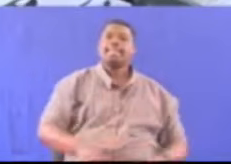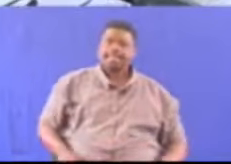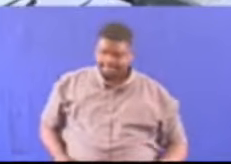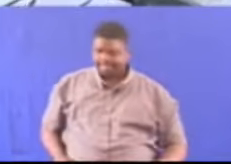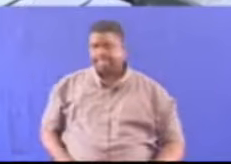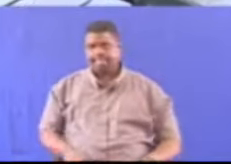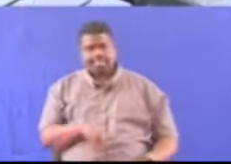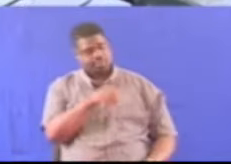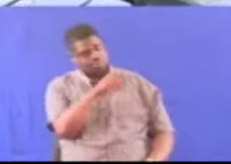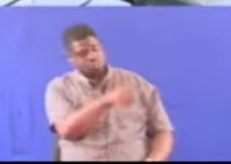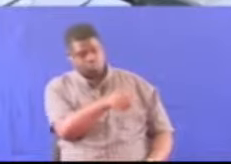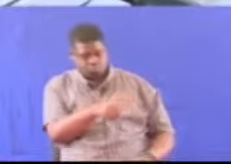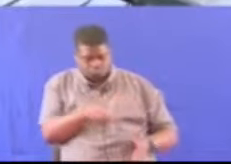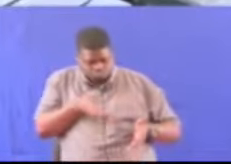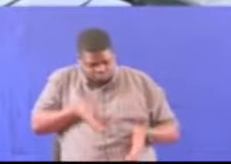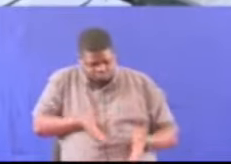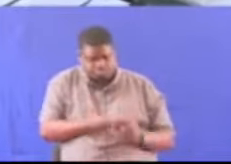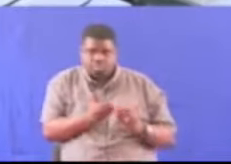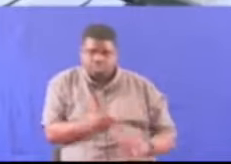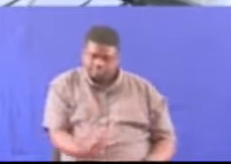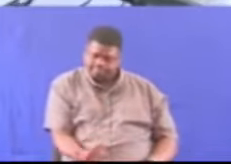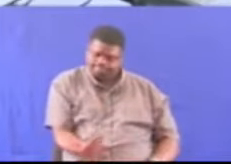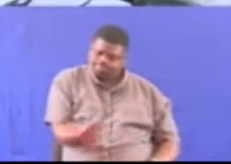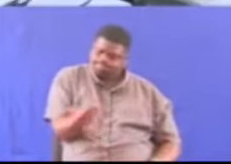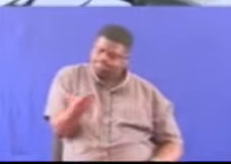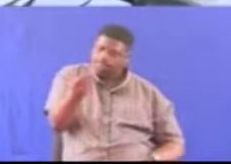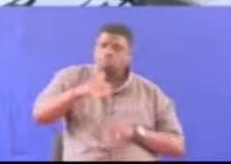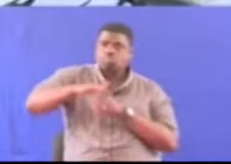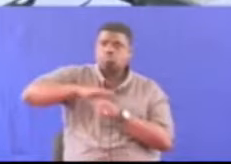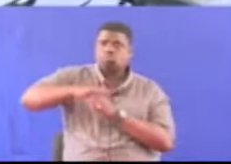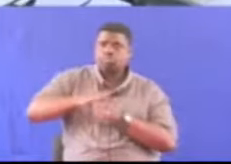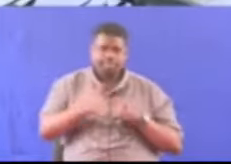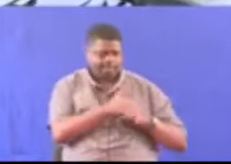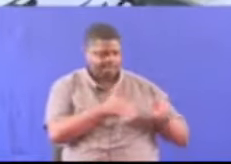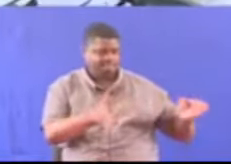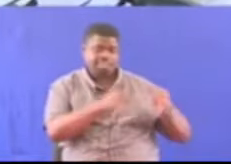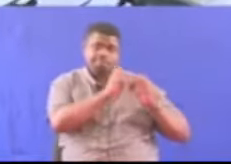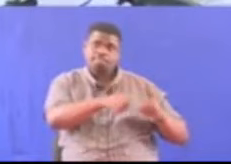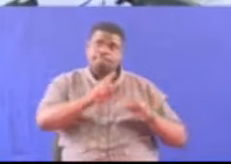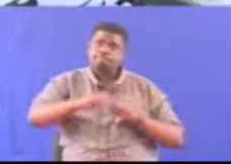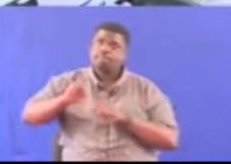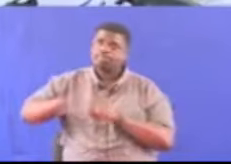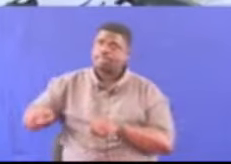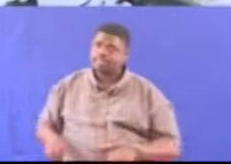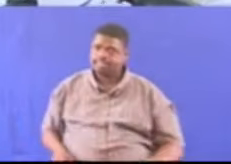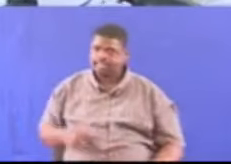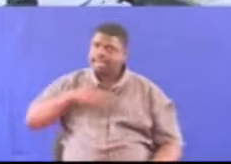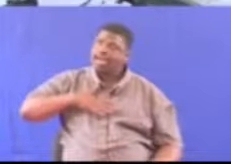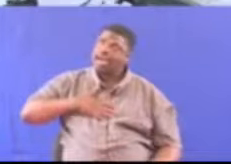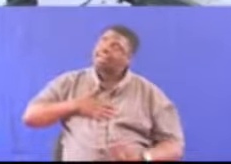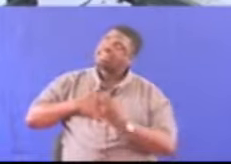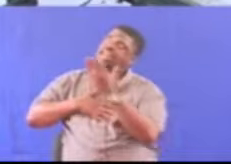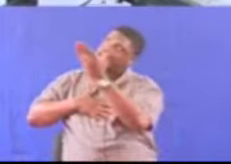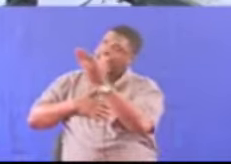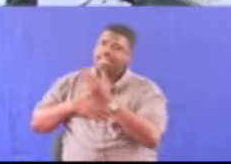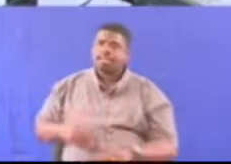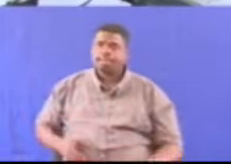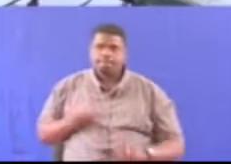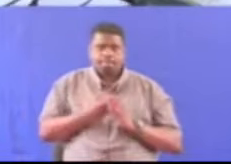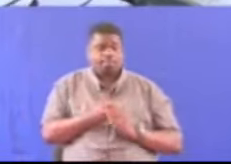kwamba uje umtumie katika nafasi mbalimbali. Asante kwa kuwa pamoja